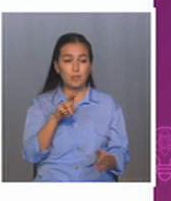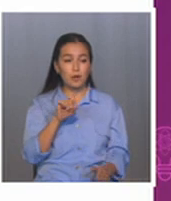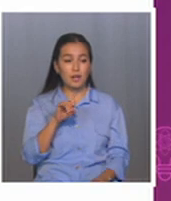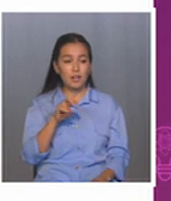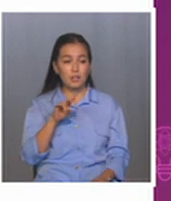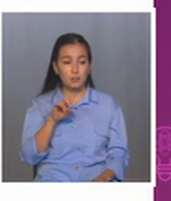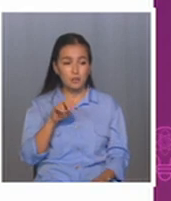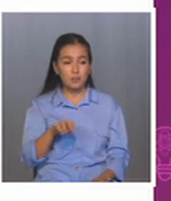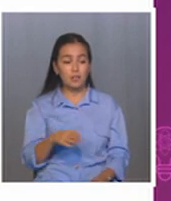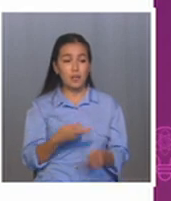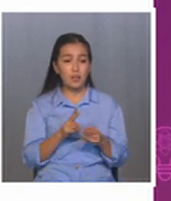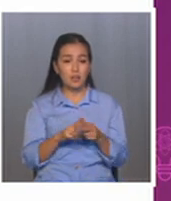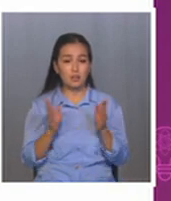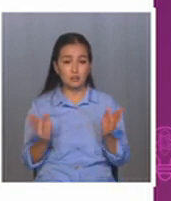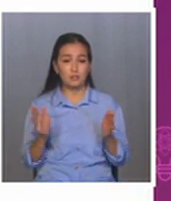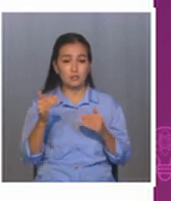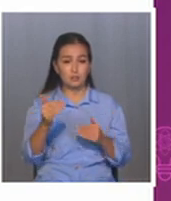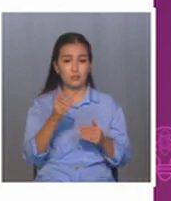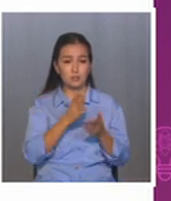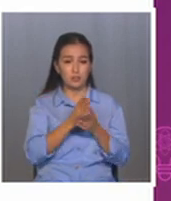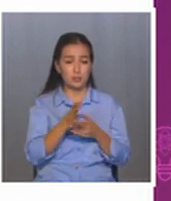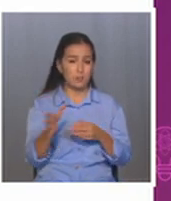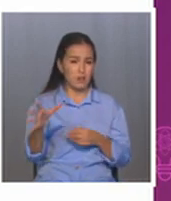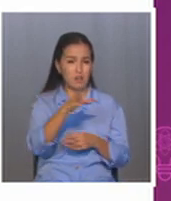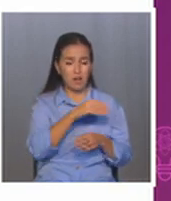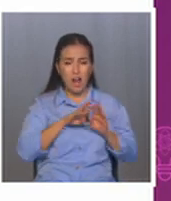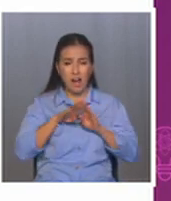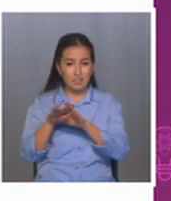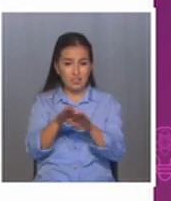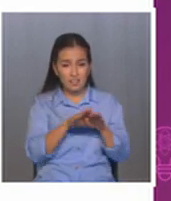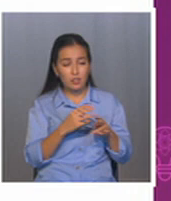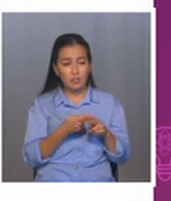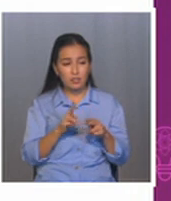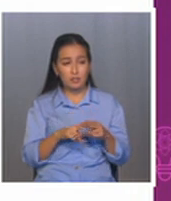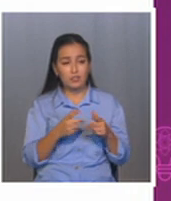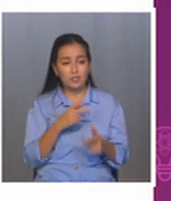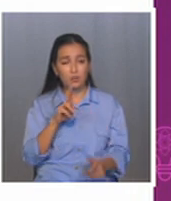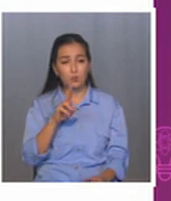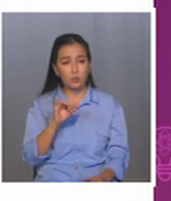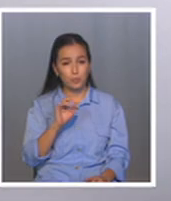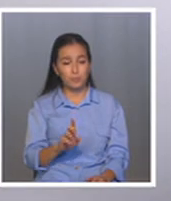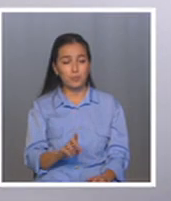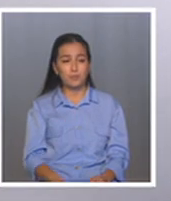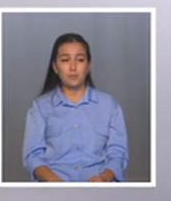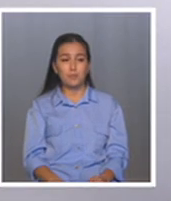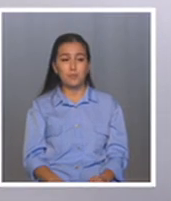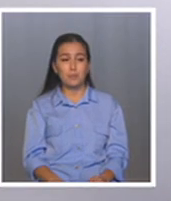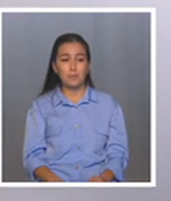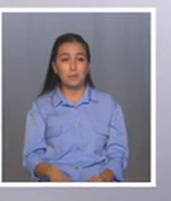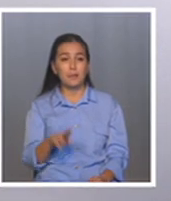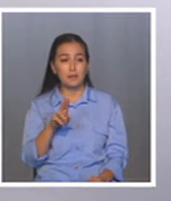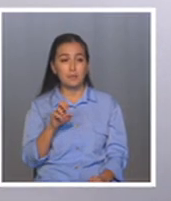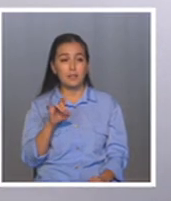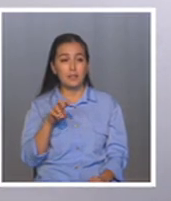Ал осы тік бұрышты параллелепипедтің барлық қырлары тең болатын болса, онда ол куб болады. Ал